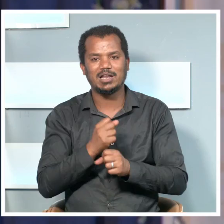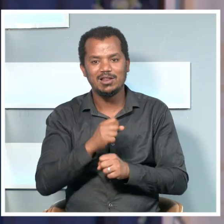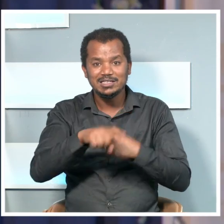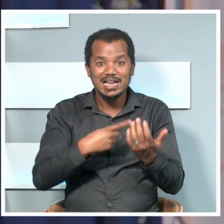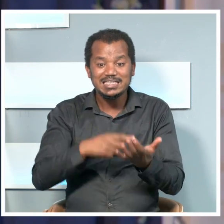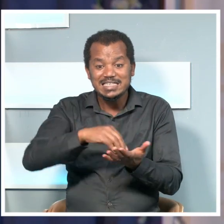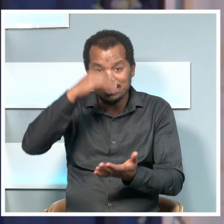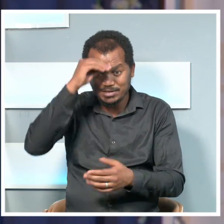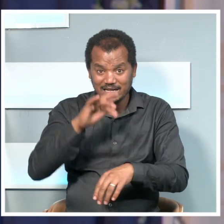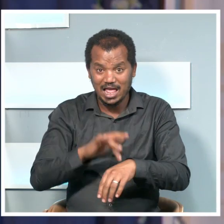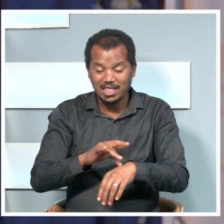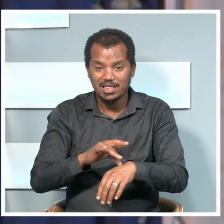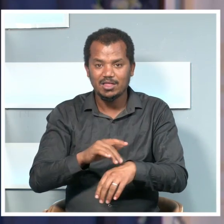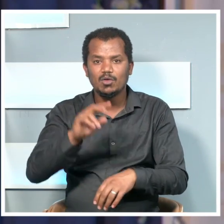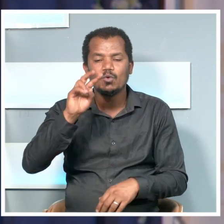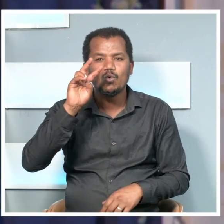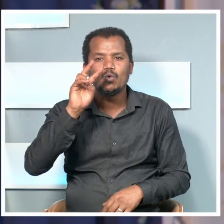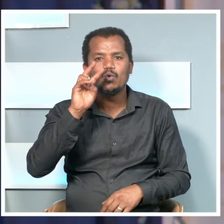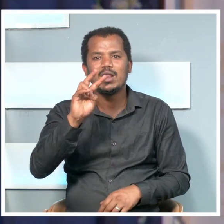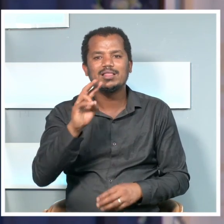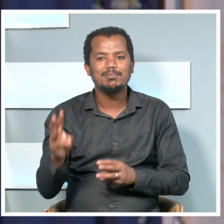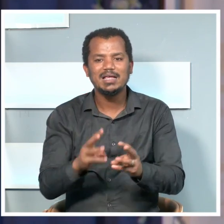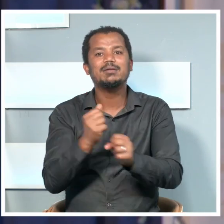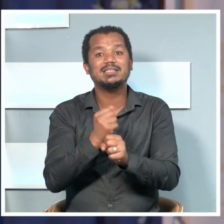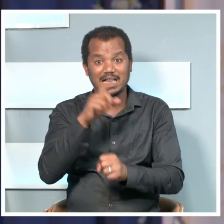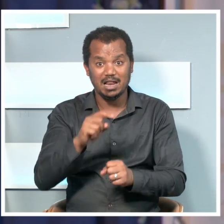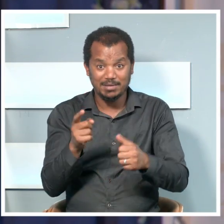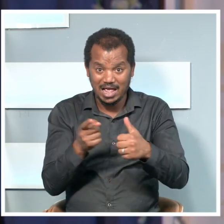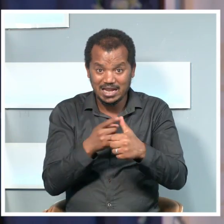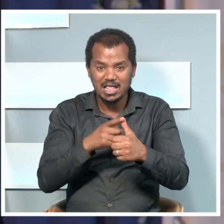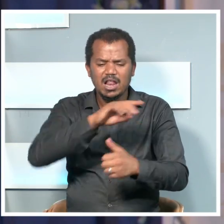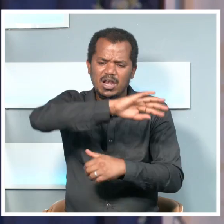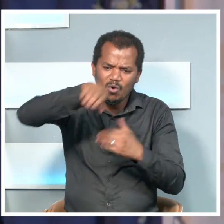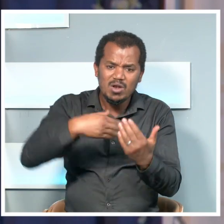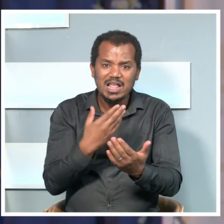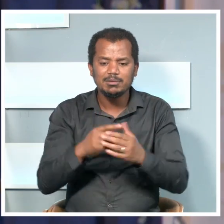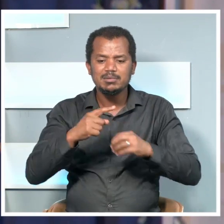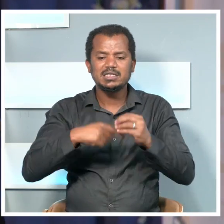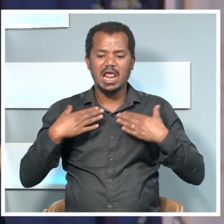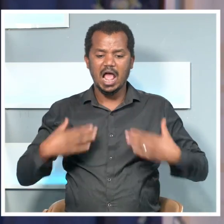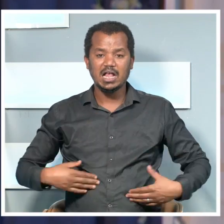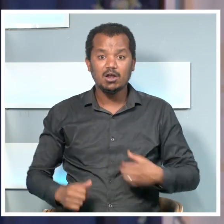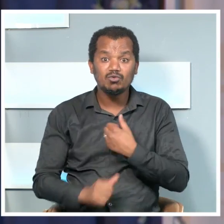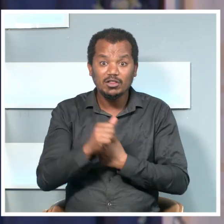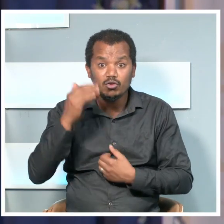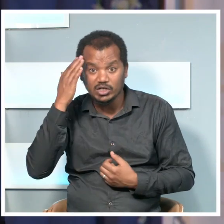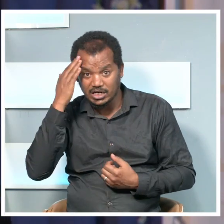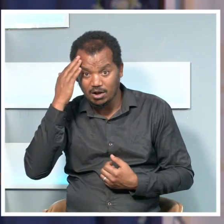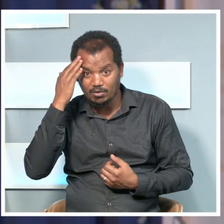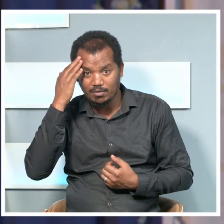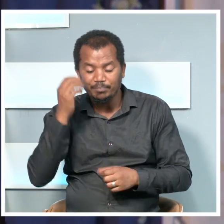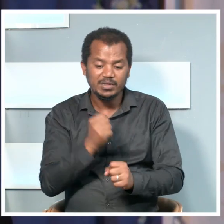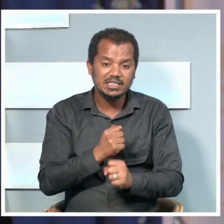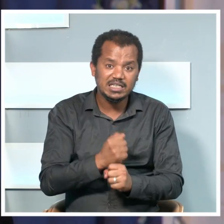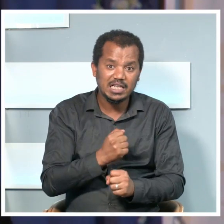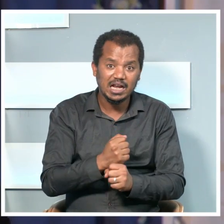ስለዚህ ትምህርት ላይ ሁለት መልክ መሰራት አለበት። አንደኛ ለሁላችንም ስለ አካል ጉዳት እንድናቅ